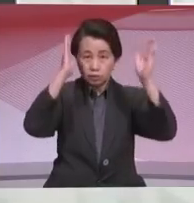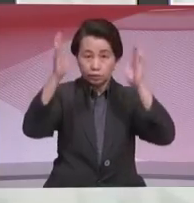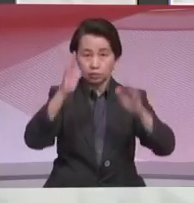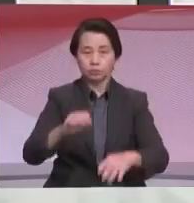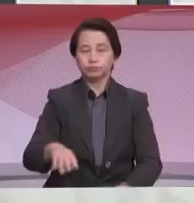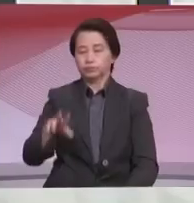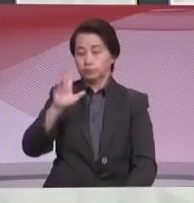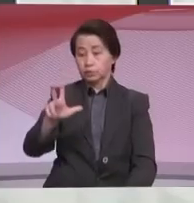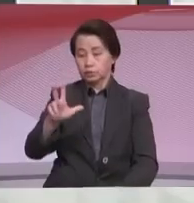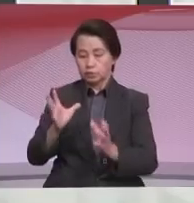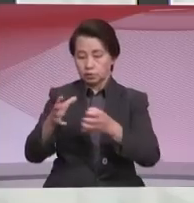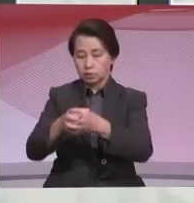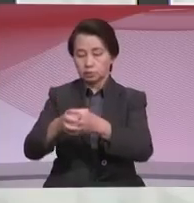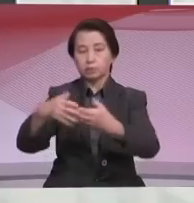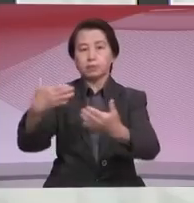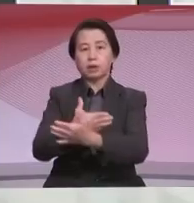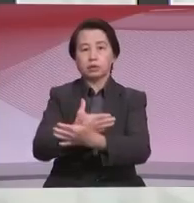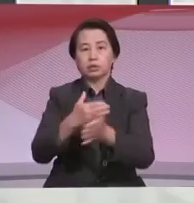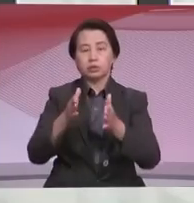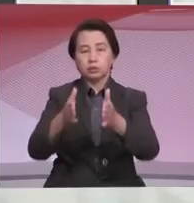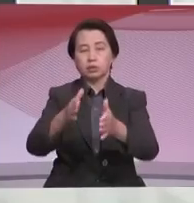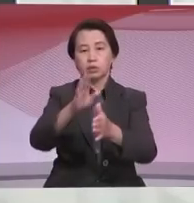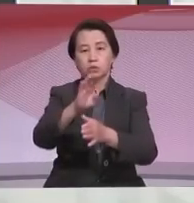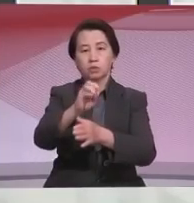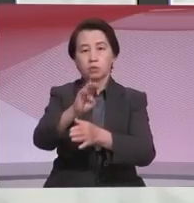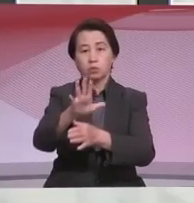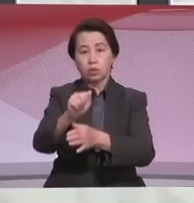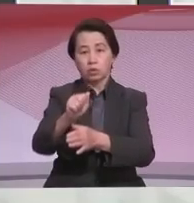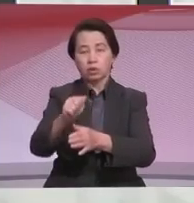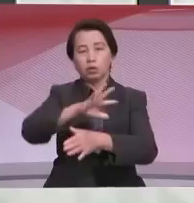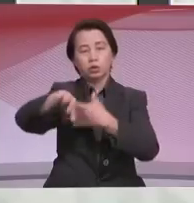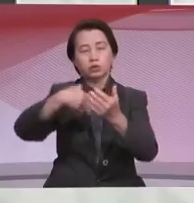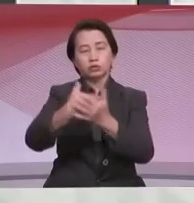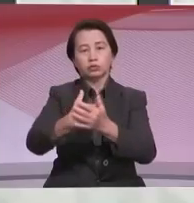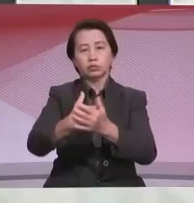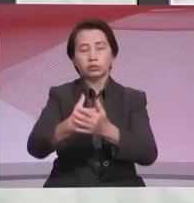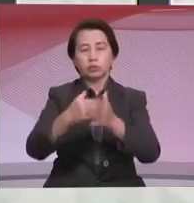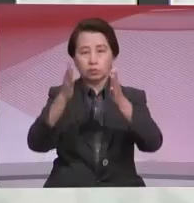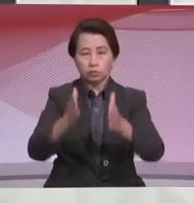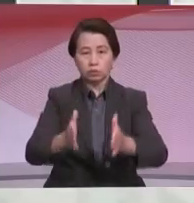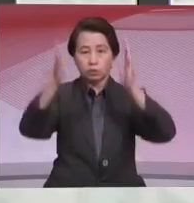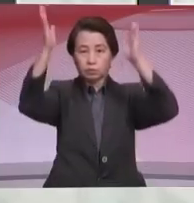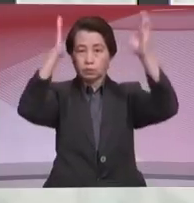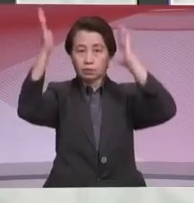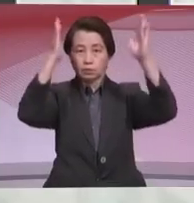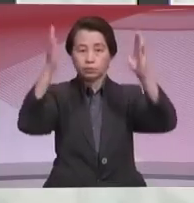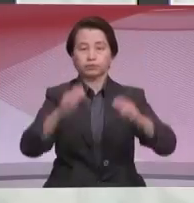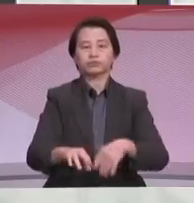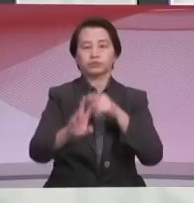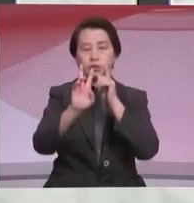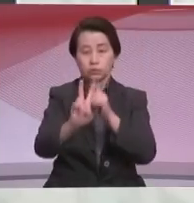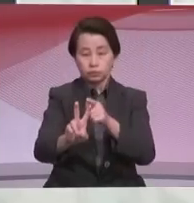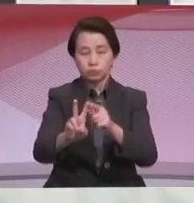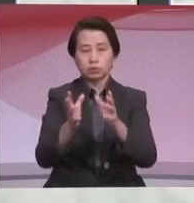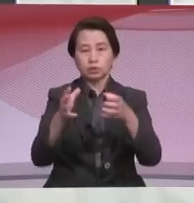daripada kluster baru, iaitu kluster Jalan Bomba yang kesemuanya melibatkan warga negara. 2 kes